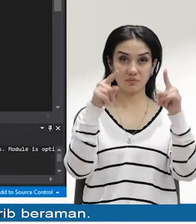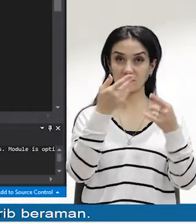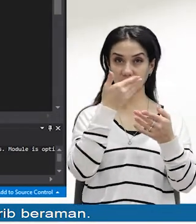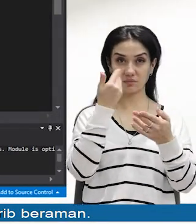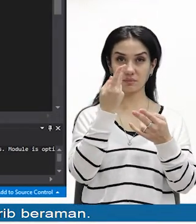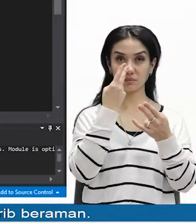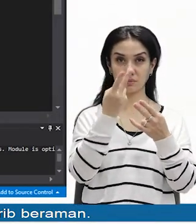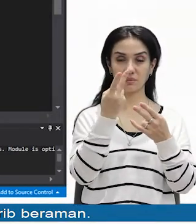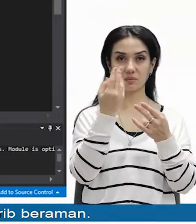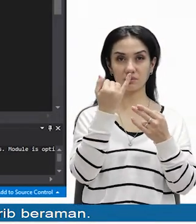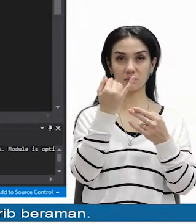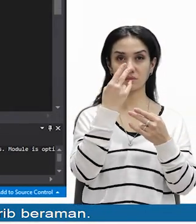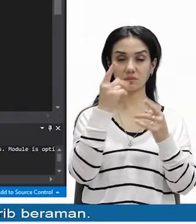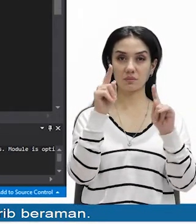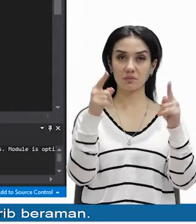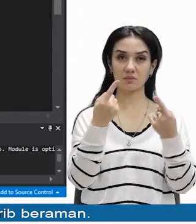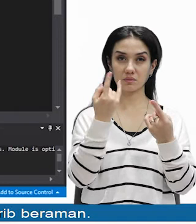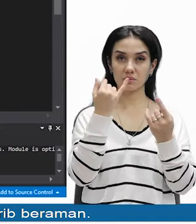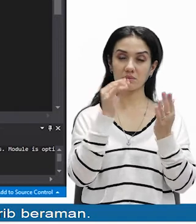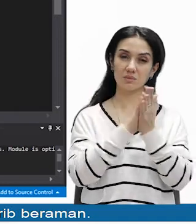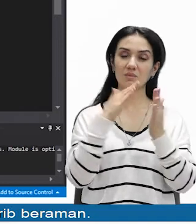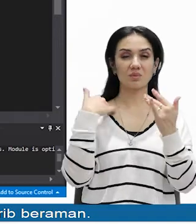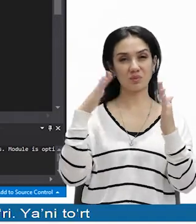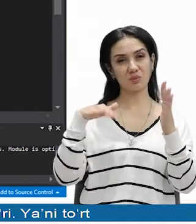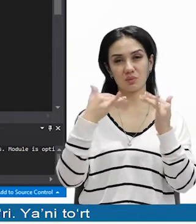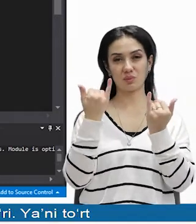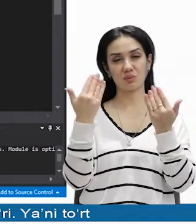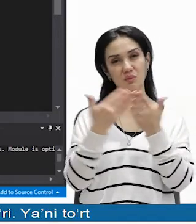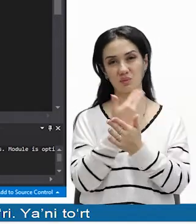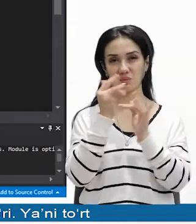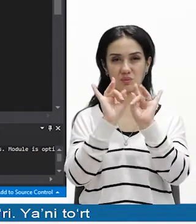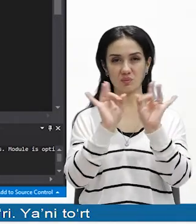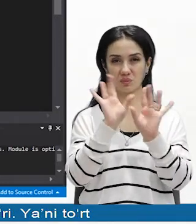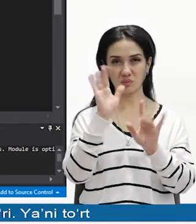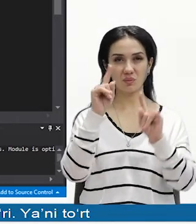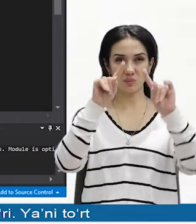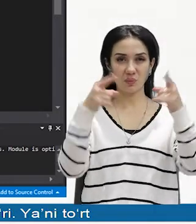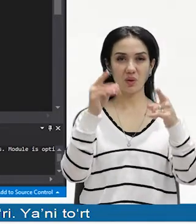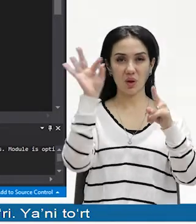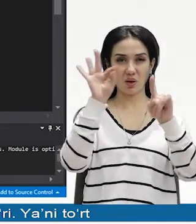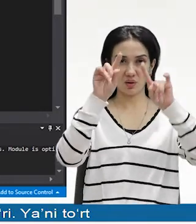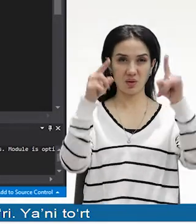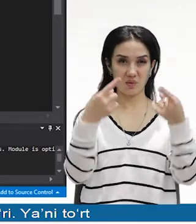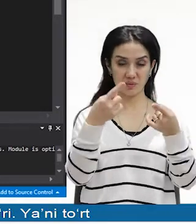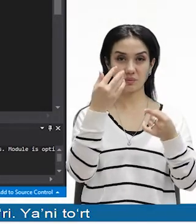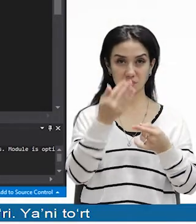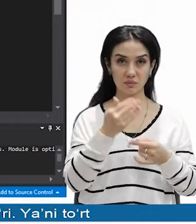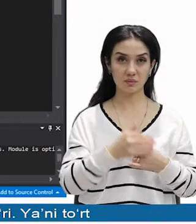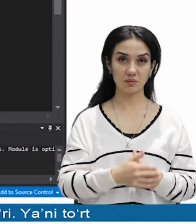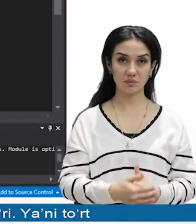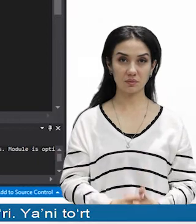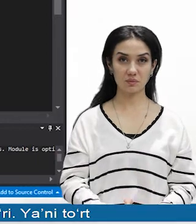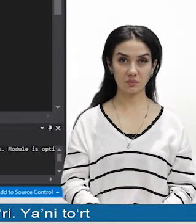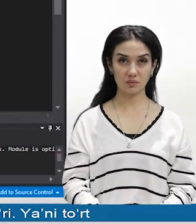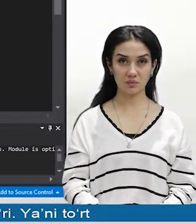Qav kerak emas. Qavni sizlarga boshqa tushuntirib beraman. Shartni o'zgartiramiz. Kichkina.